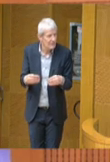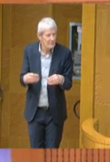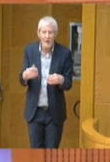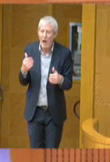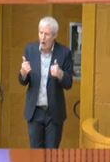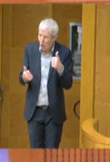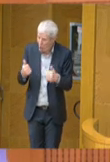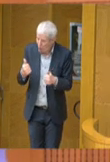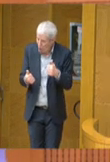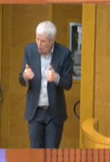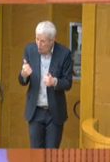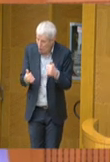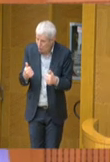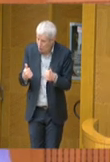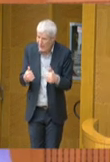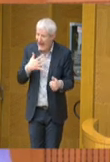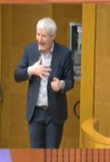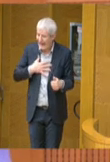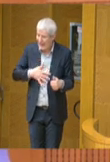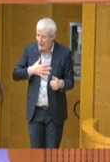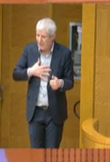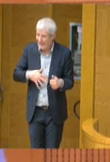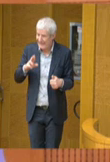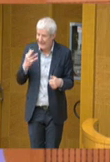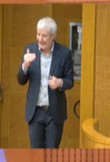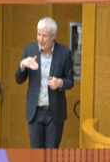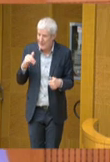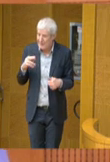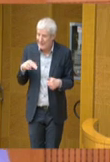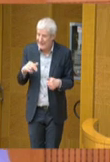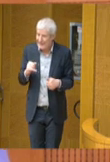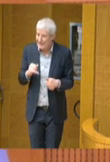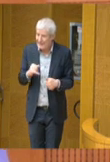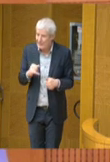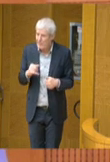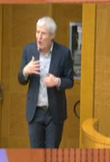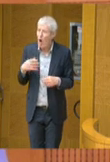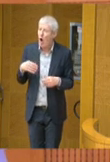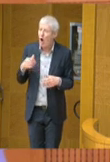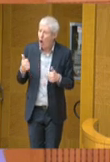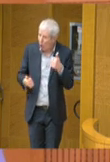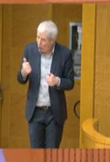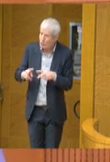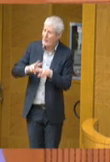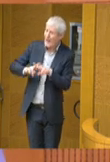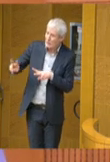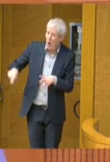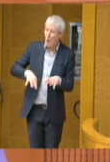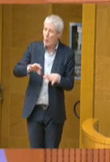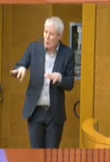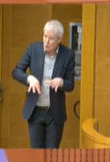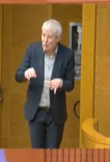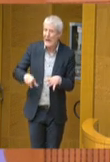a concorso a Rimini. A Rimini, era il concorso della nazionale della